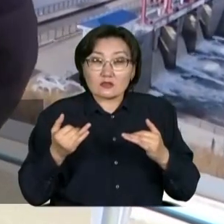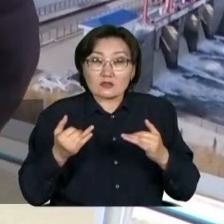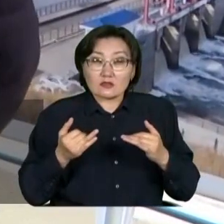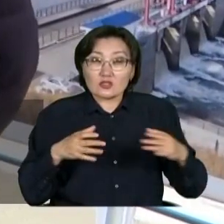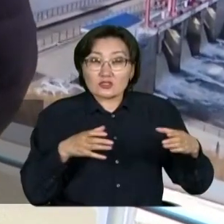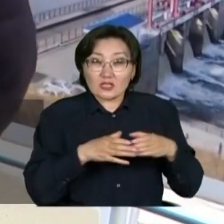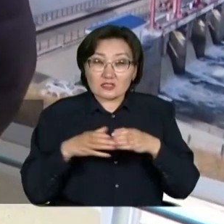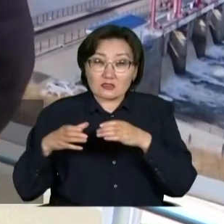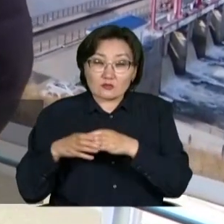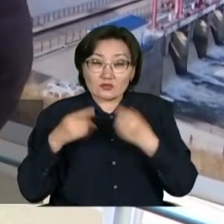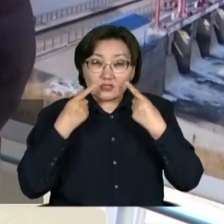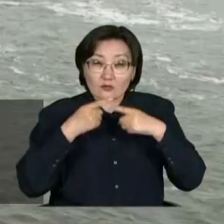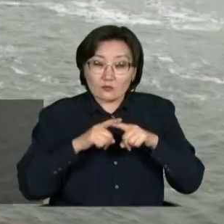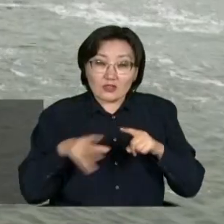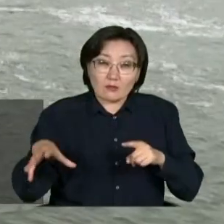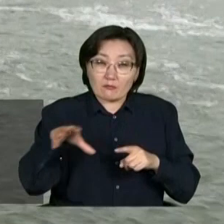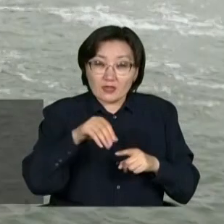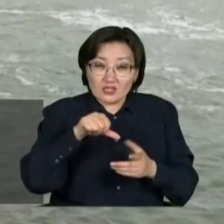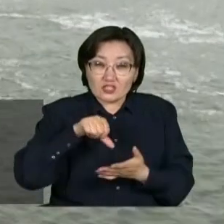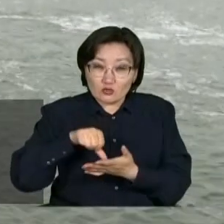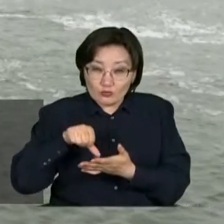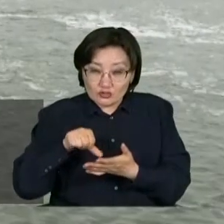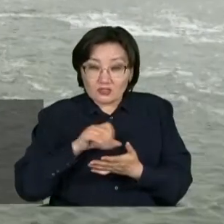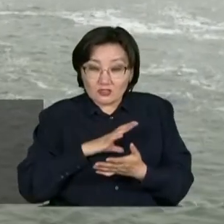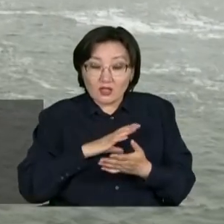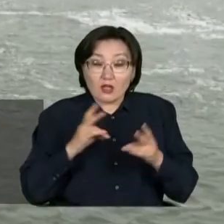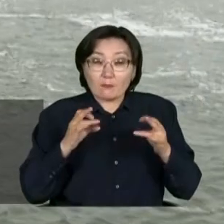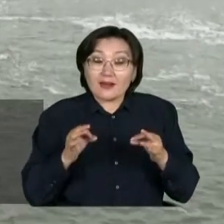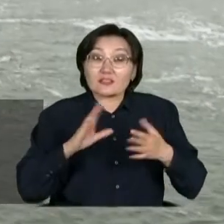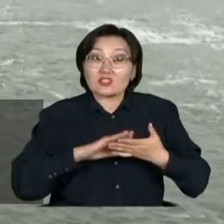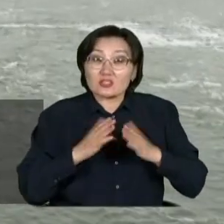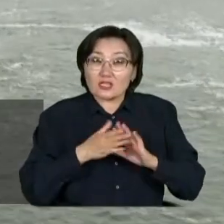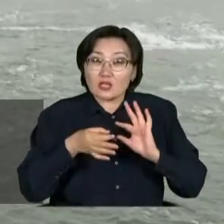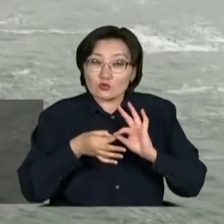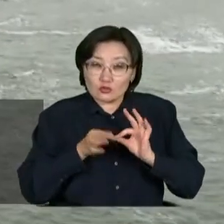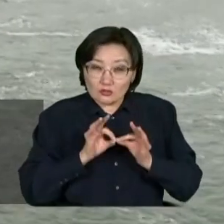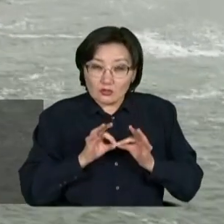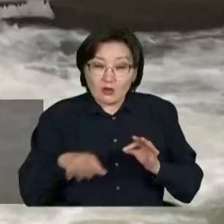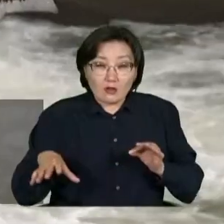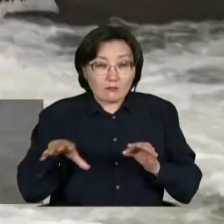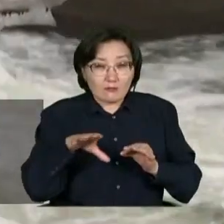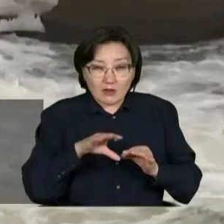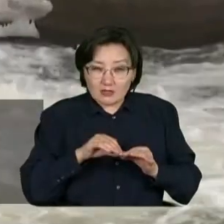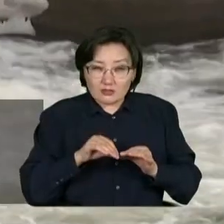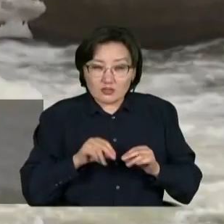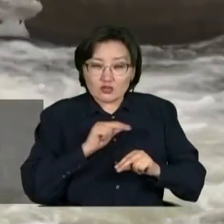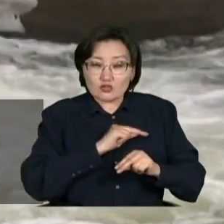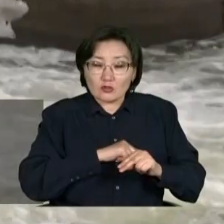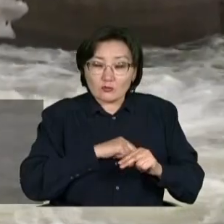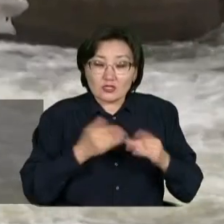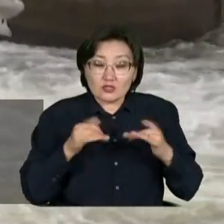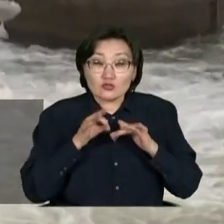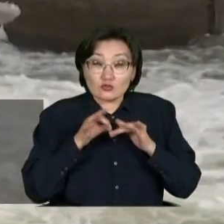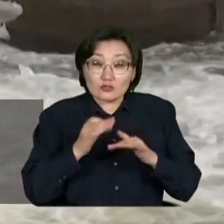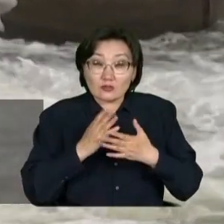құрам техника барлығы жұмылдырылды, бірақ та енді жағдай күрделі. Барлық жұмыстар қазір жүргізіліп